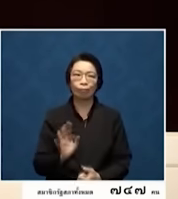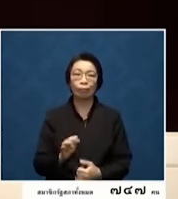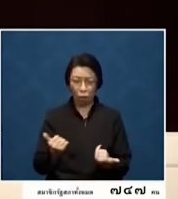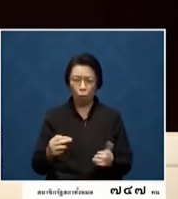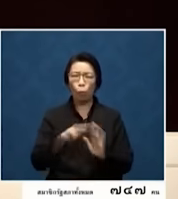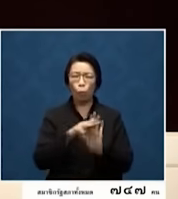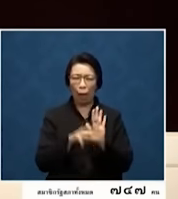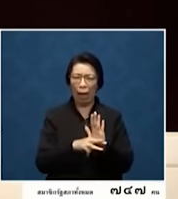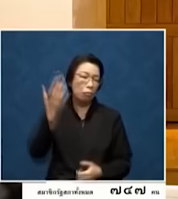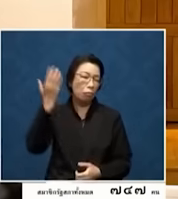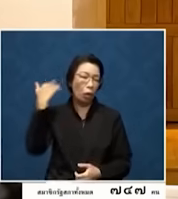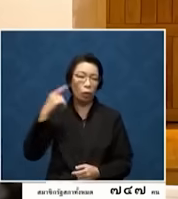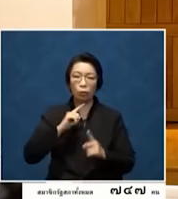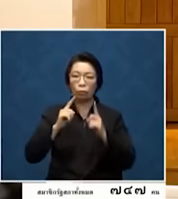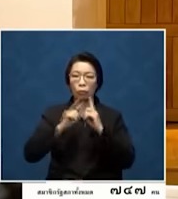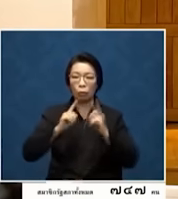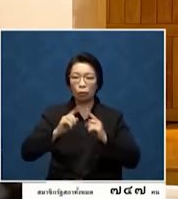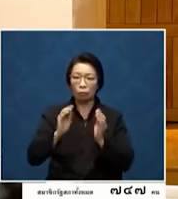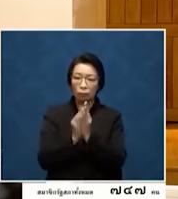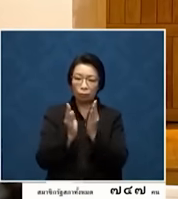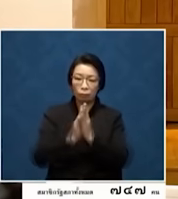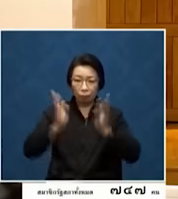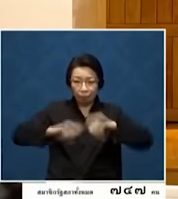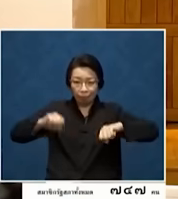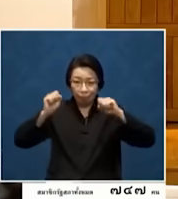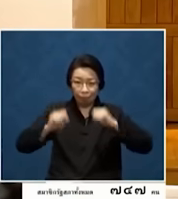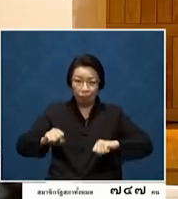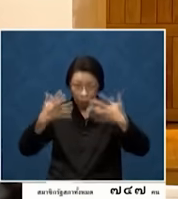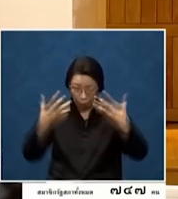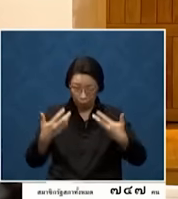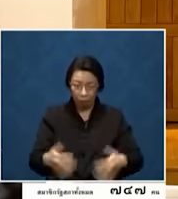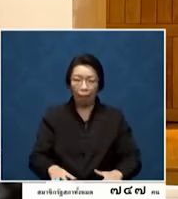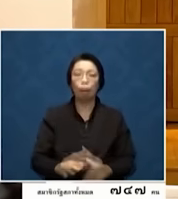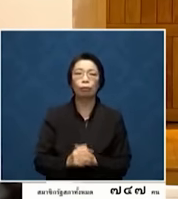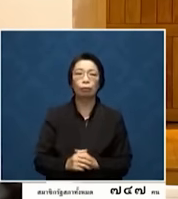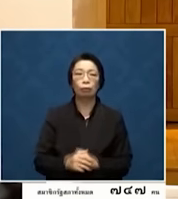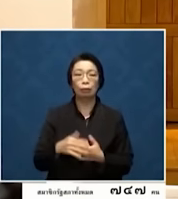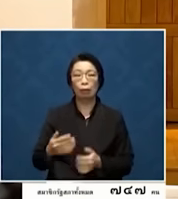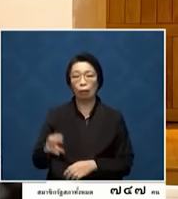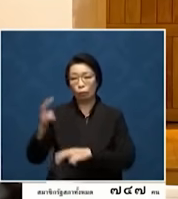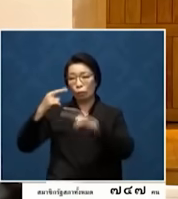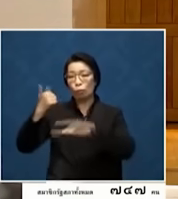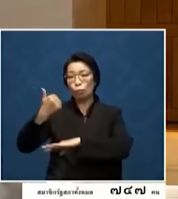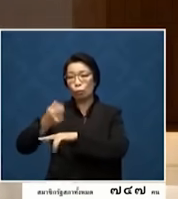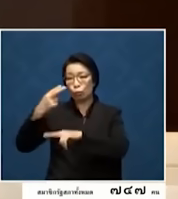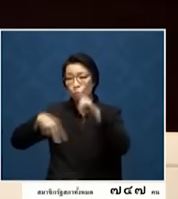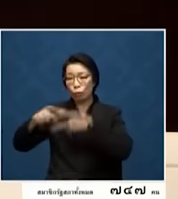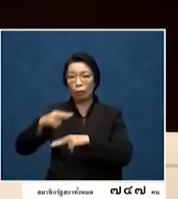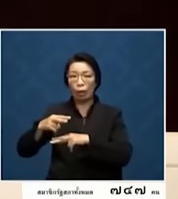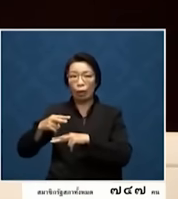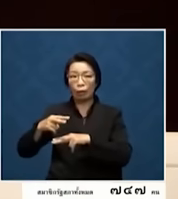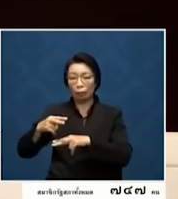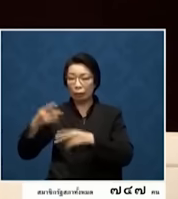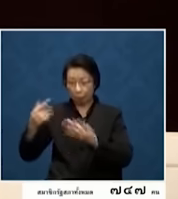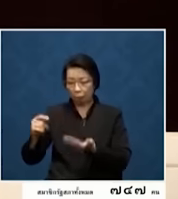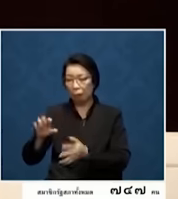ต่อไปครับคุณโรมครับขณะนี้ เนี่ยแล้วหลังจากนั้นก็ปรากฏว่า ทางฝั่งของก้าวไกลก็ไม่ยอ